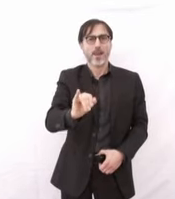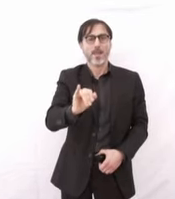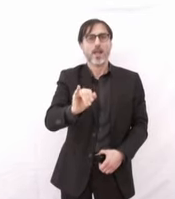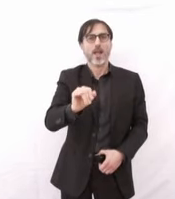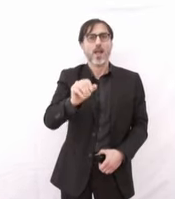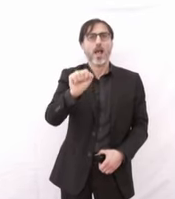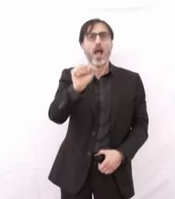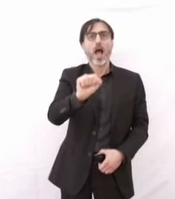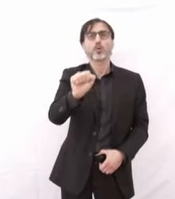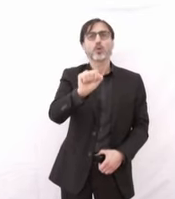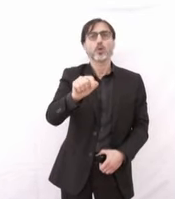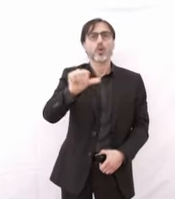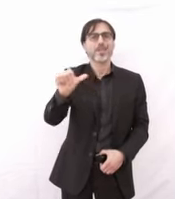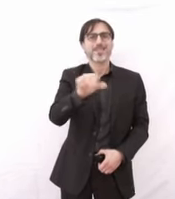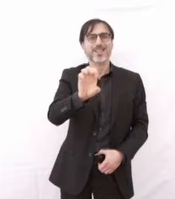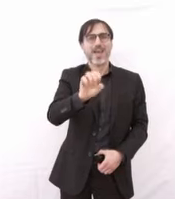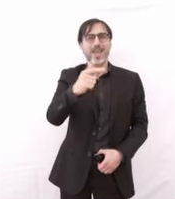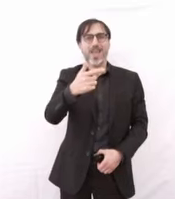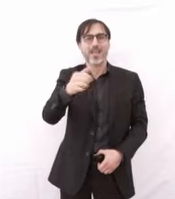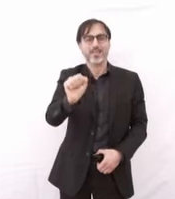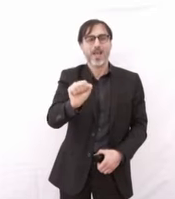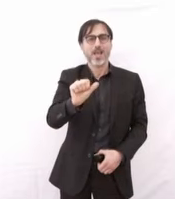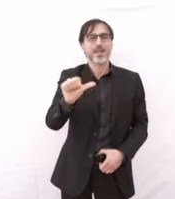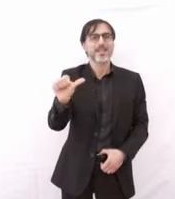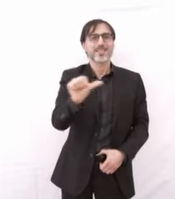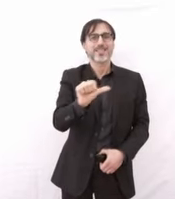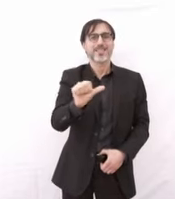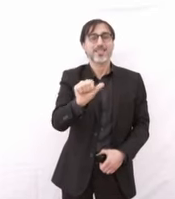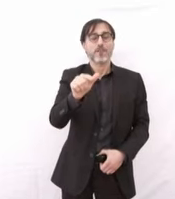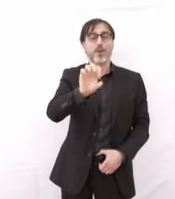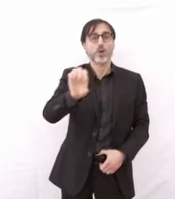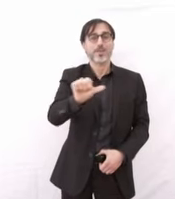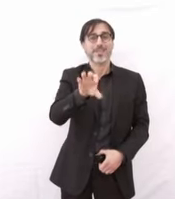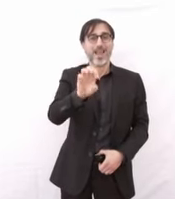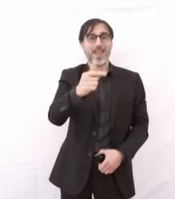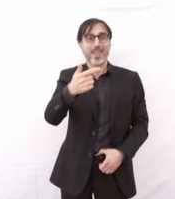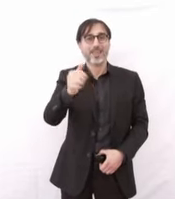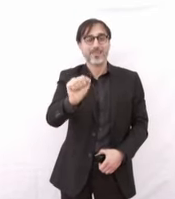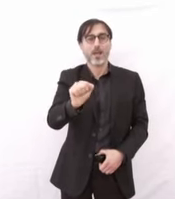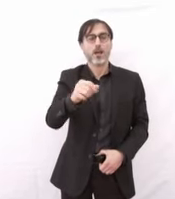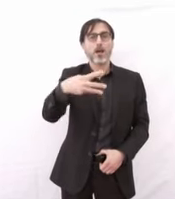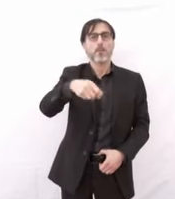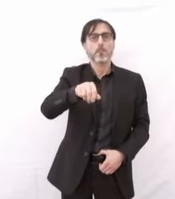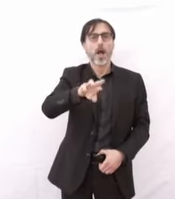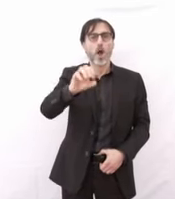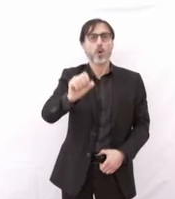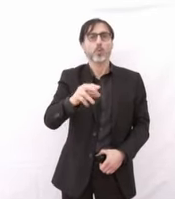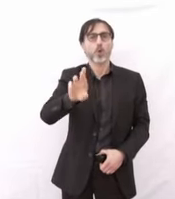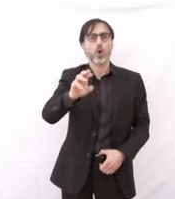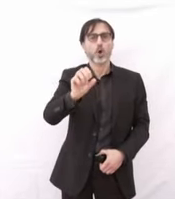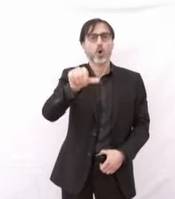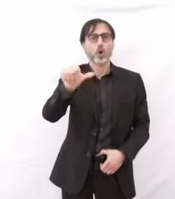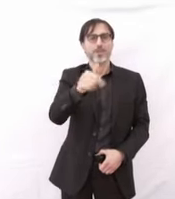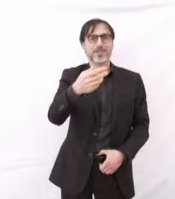Antonino Saetta, Stefano Saetta, Mauro Rostagno,